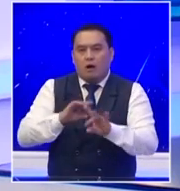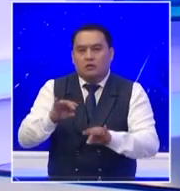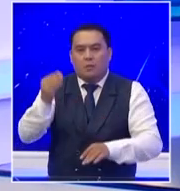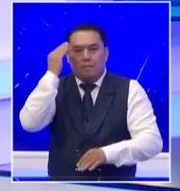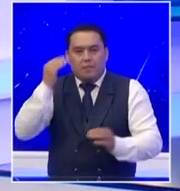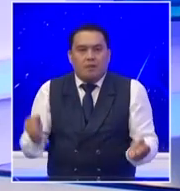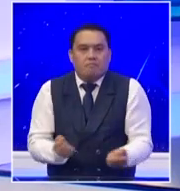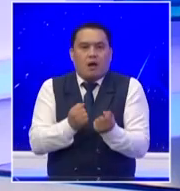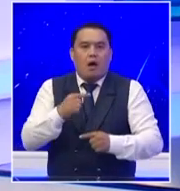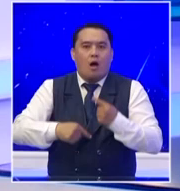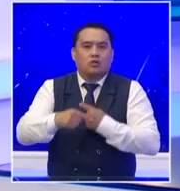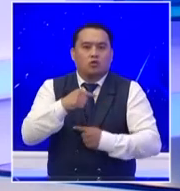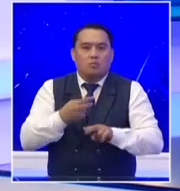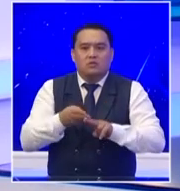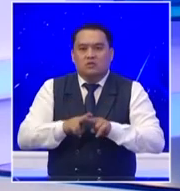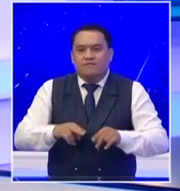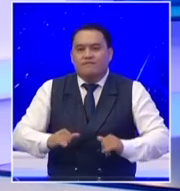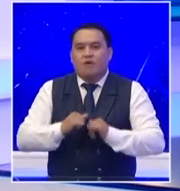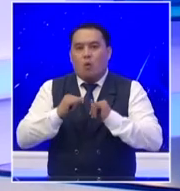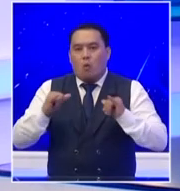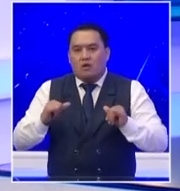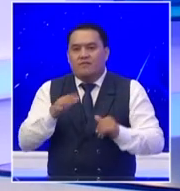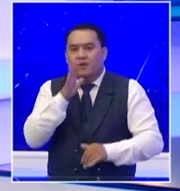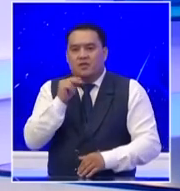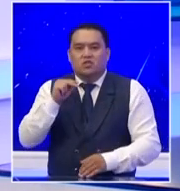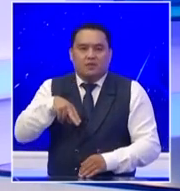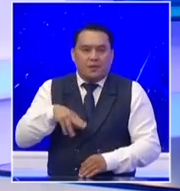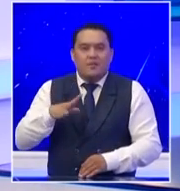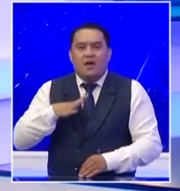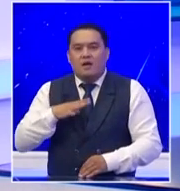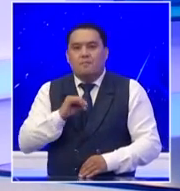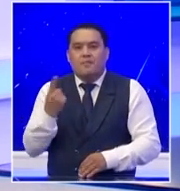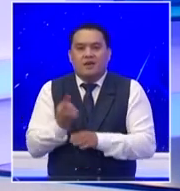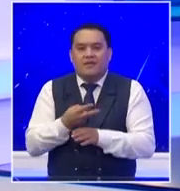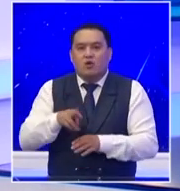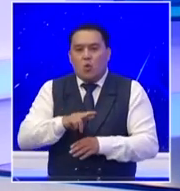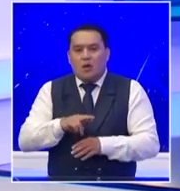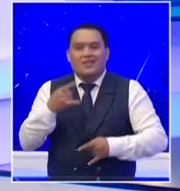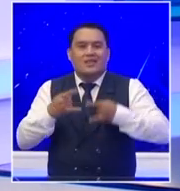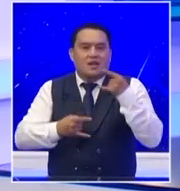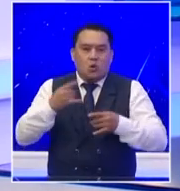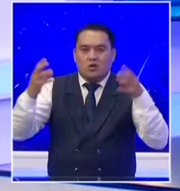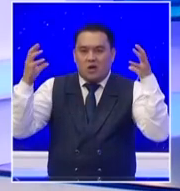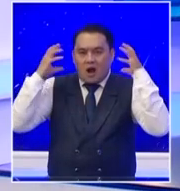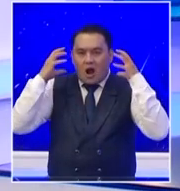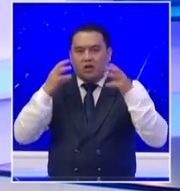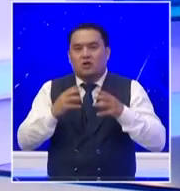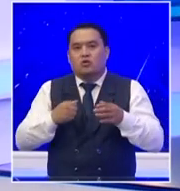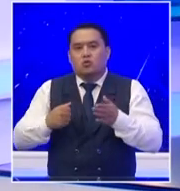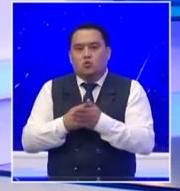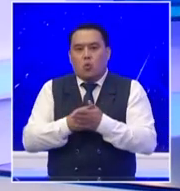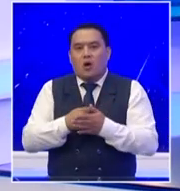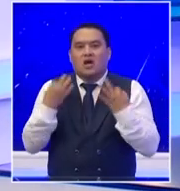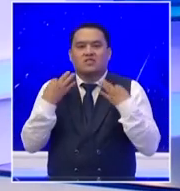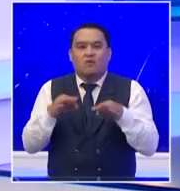мерах поддержки отечественных средств массовой информации на период пандемии. С 1 июля коммерческие теле- и радиоканалы до конца